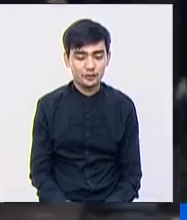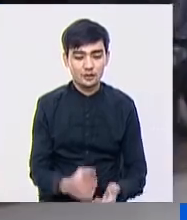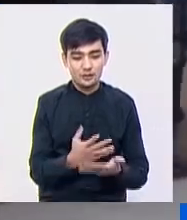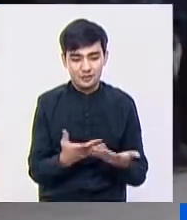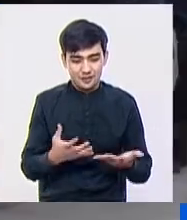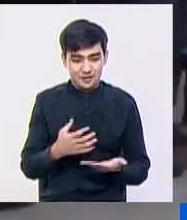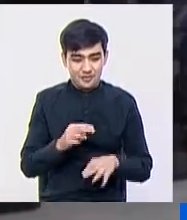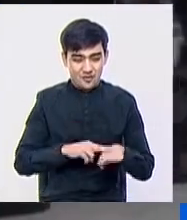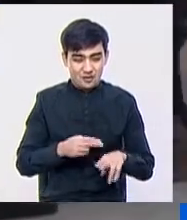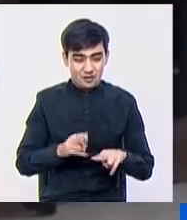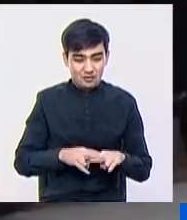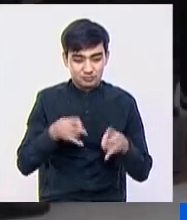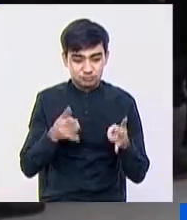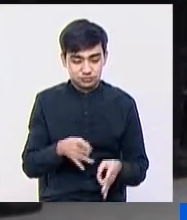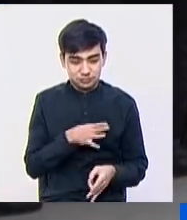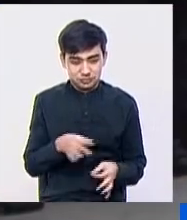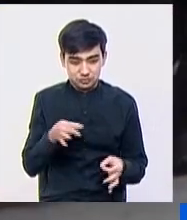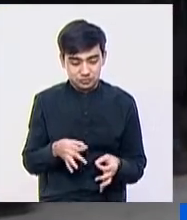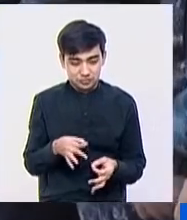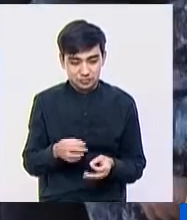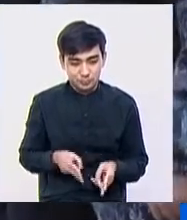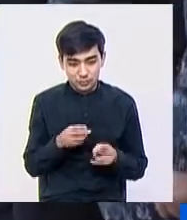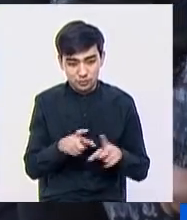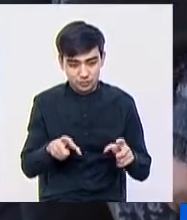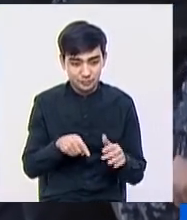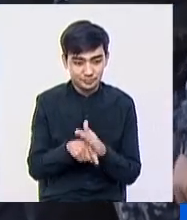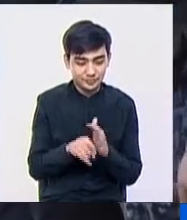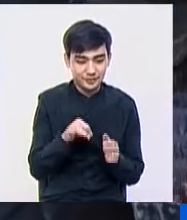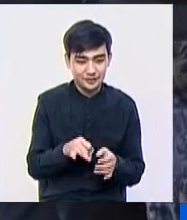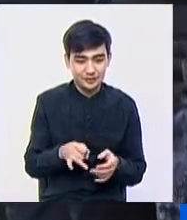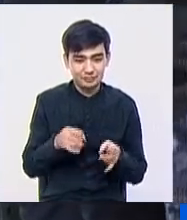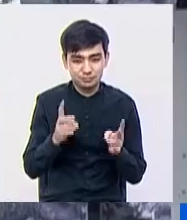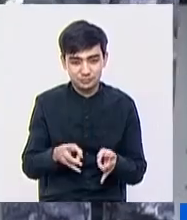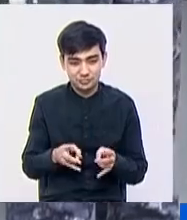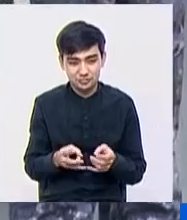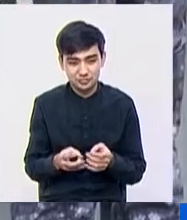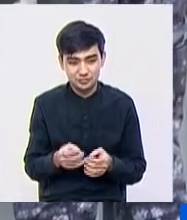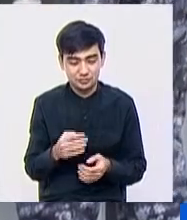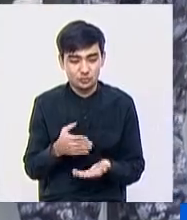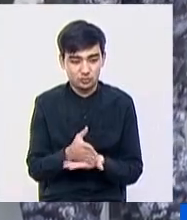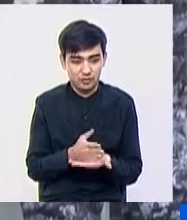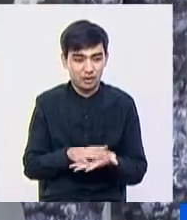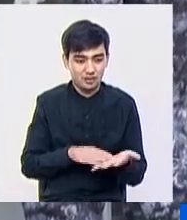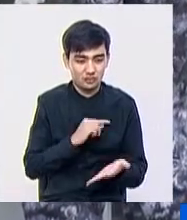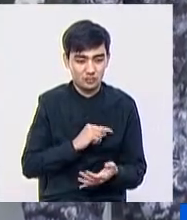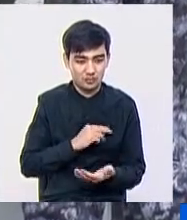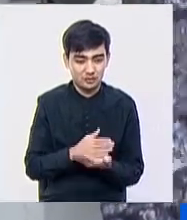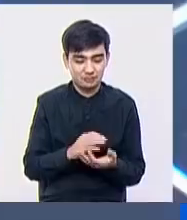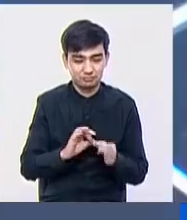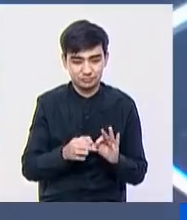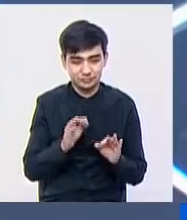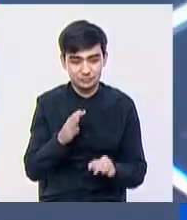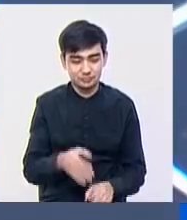Некоторые полицейские, которые пострадали при атаке террористов, несмотря на полученные травмы, продолжают нести службу. Анастасия Новикова